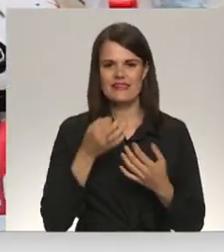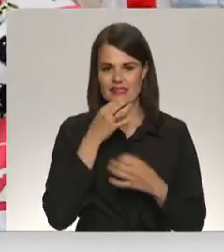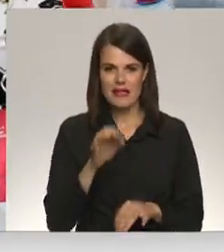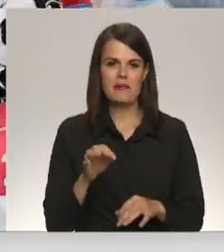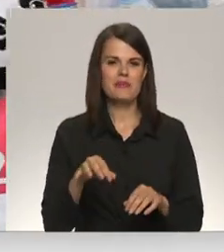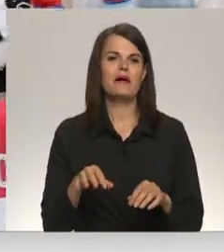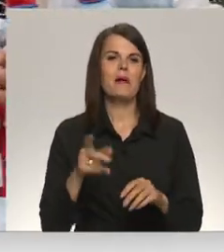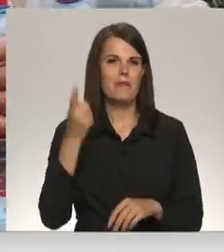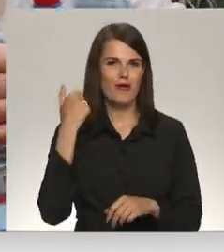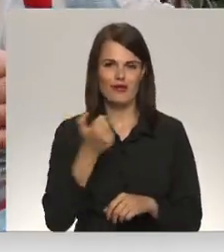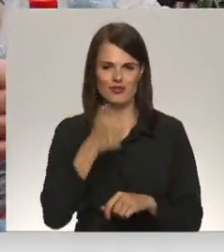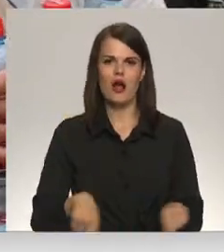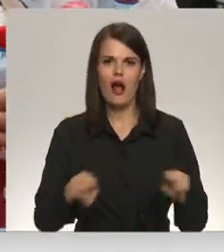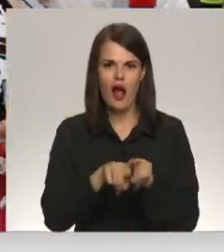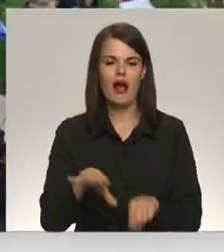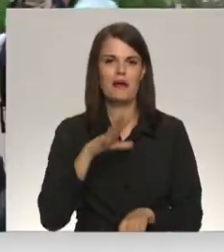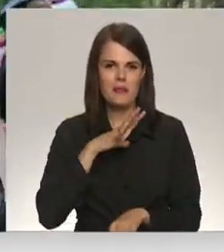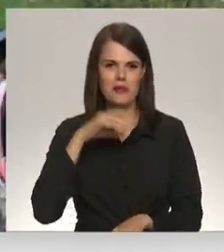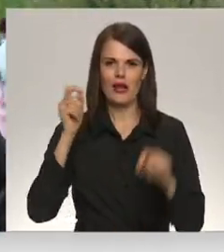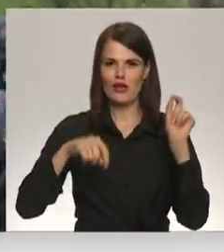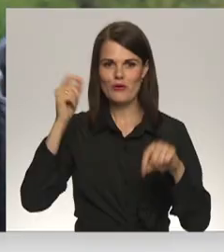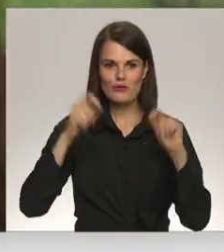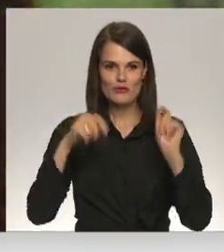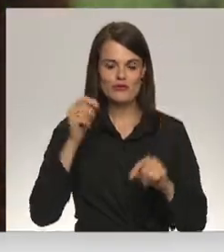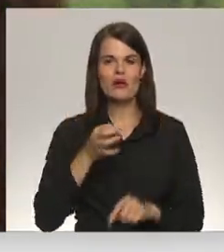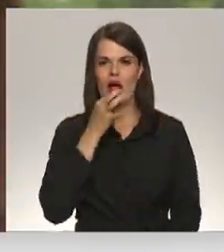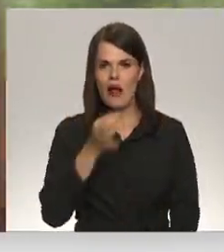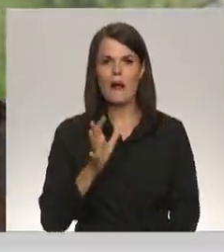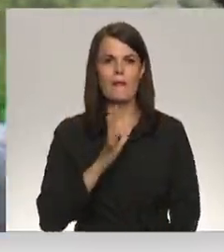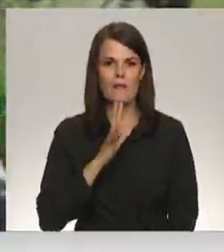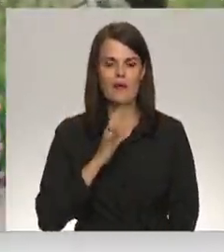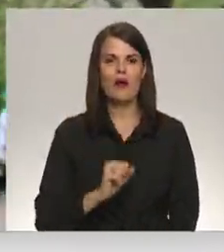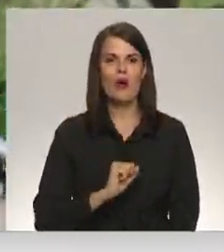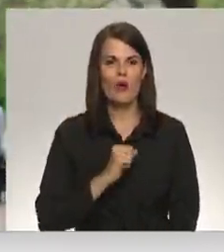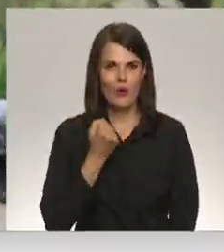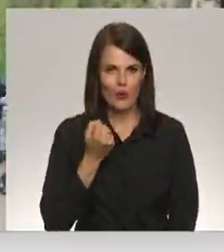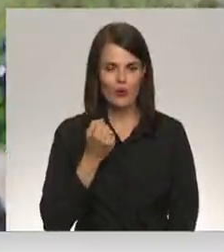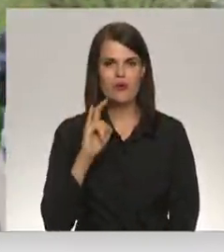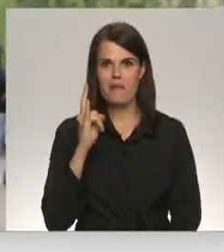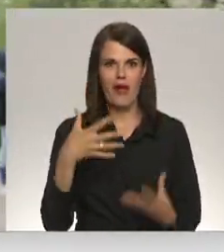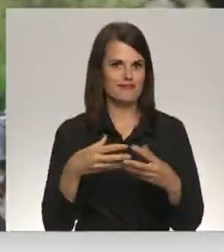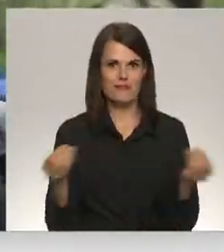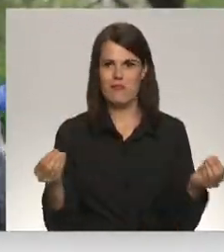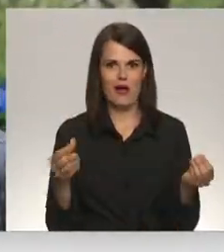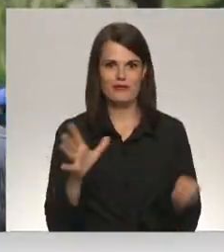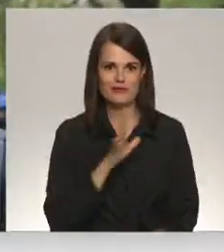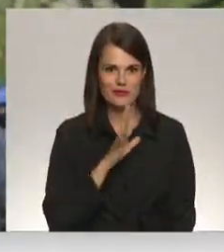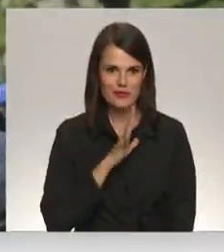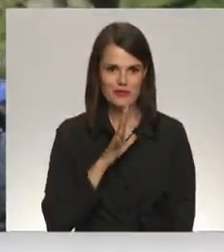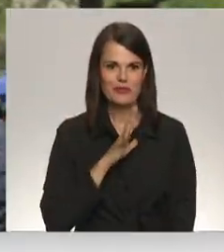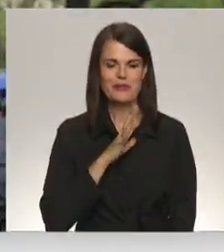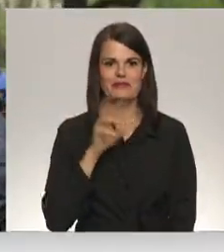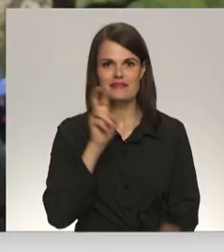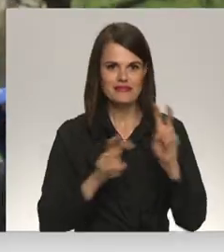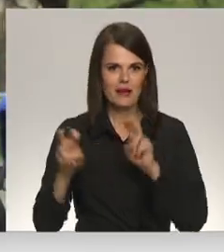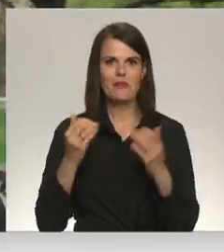kā pagājuši, kad visu lietu. Grūti gāja, jo bērns pazuda uzreiz. Pazuda, jā?